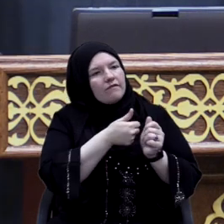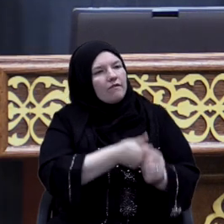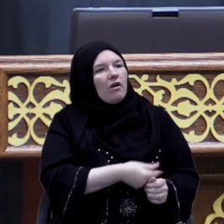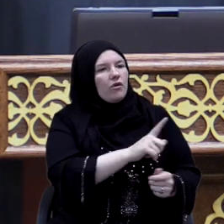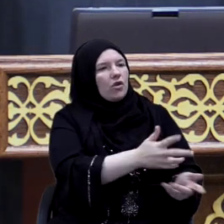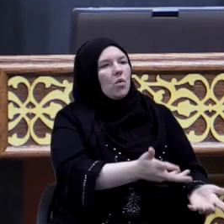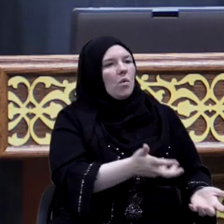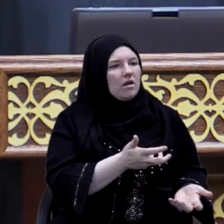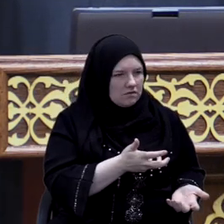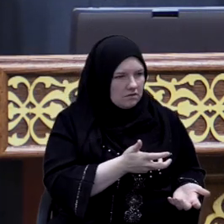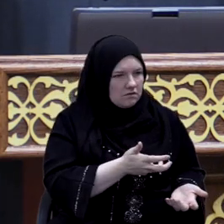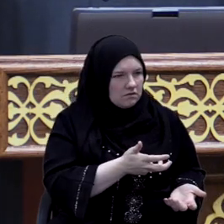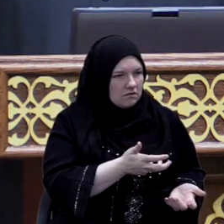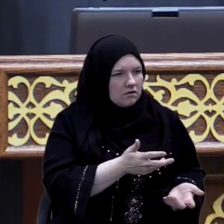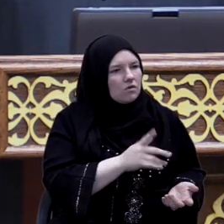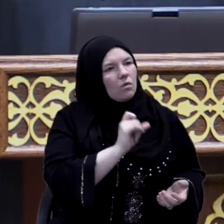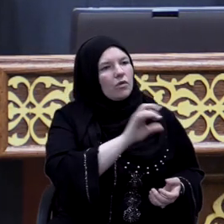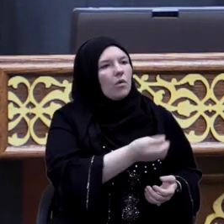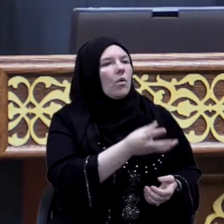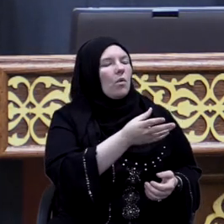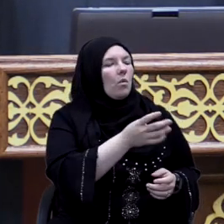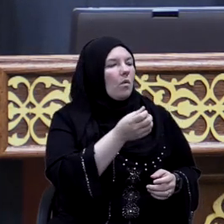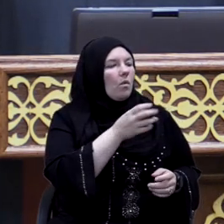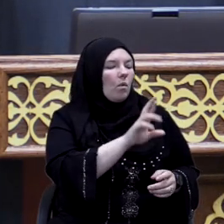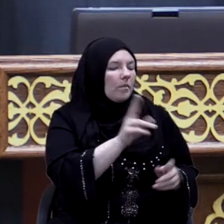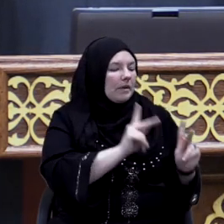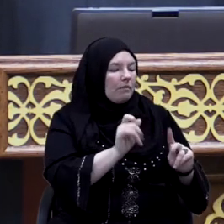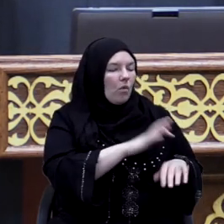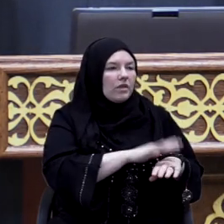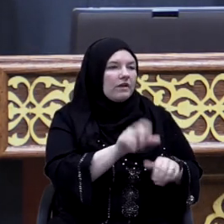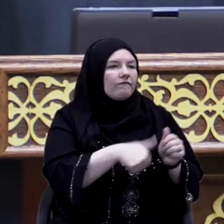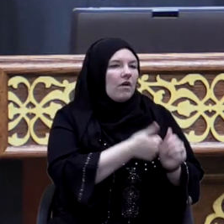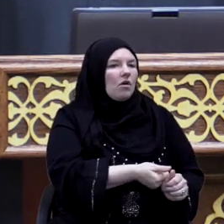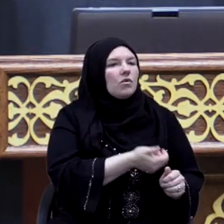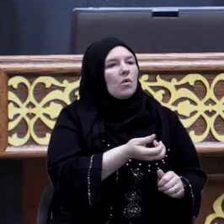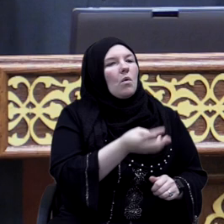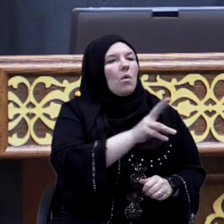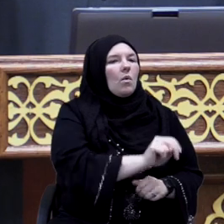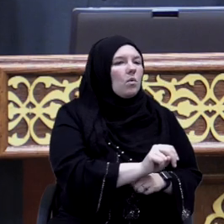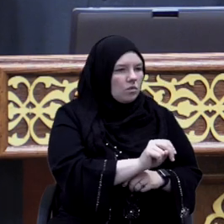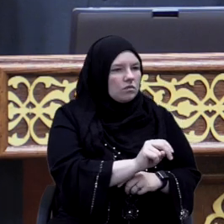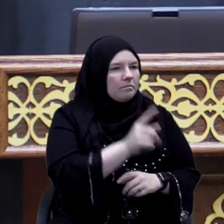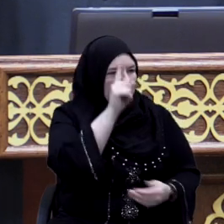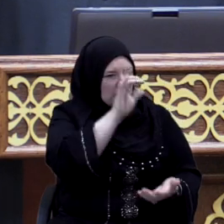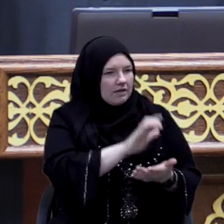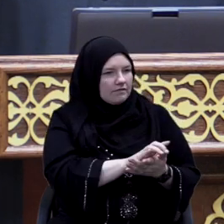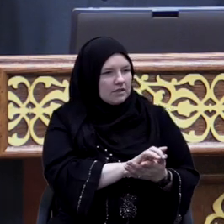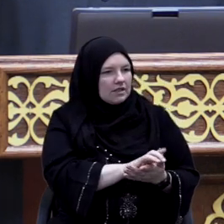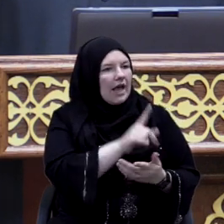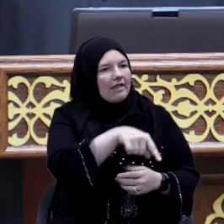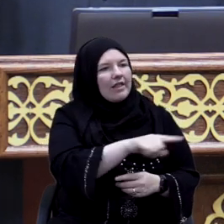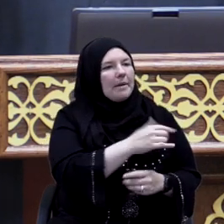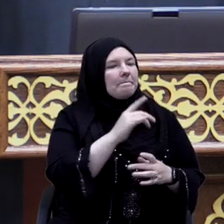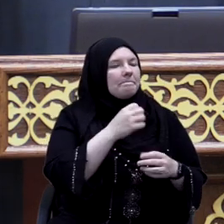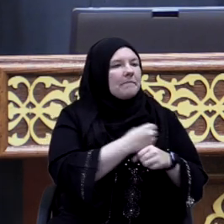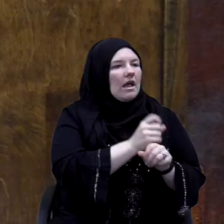conjecture. وَإِنْهُمْ إِلَّا يَخْرُصُونَ. And they are only fabricating lies on Allah subhanahu wa